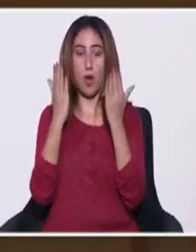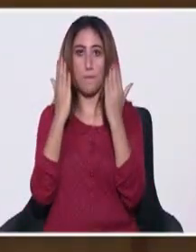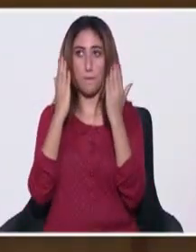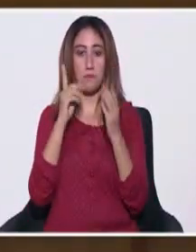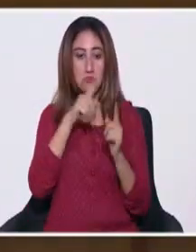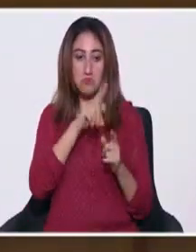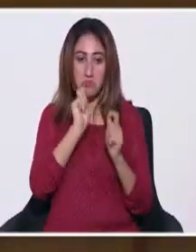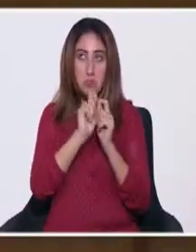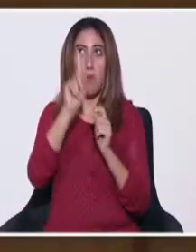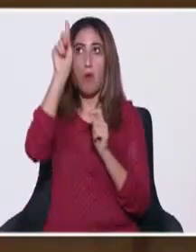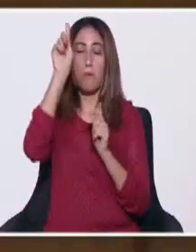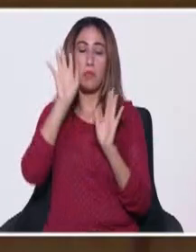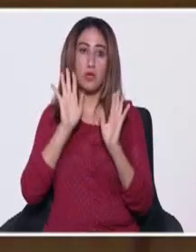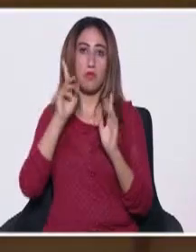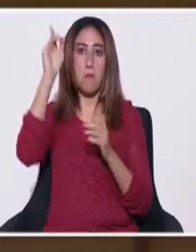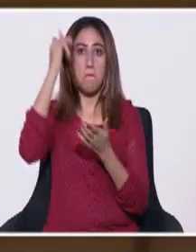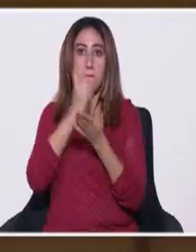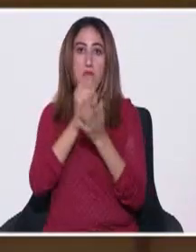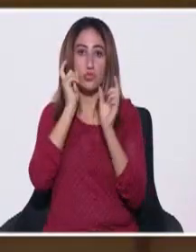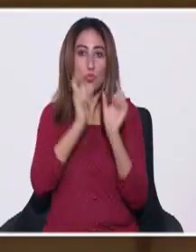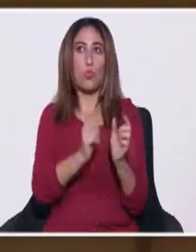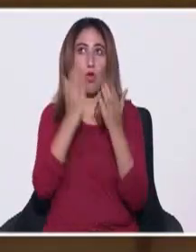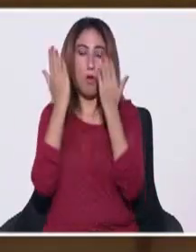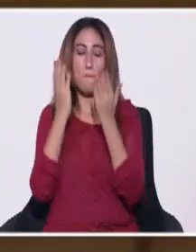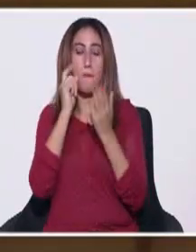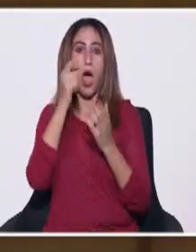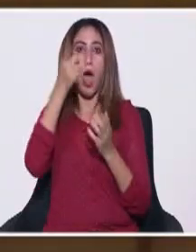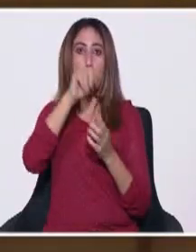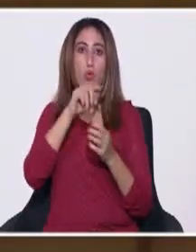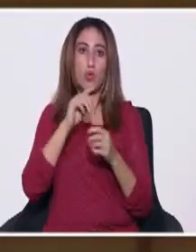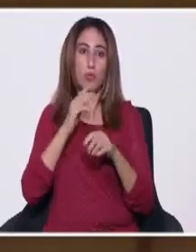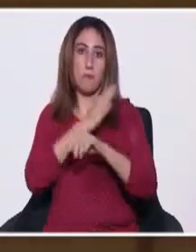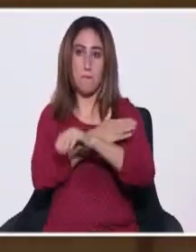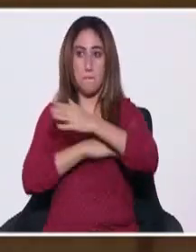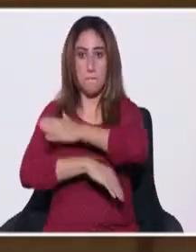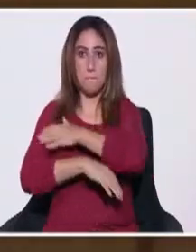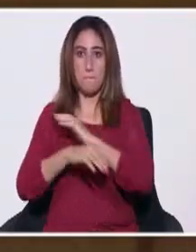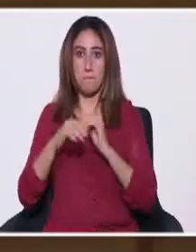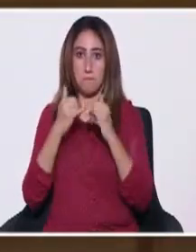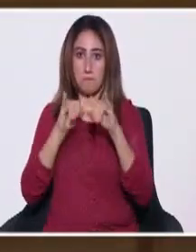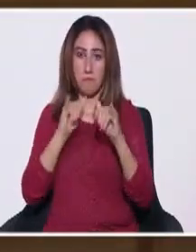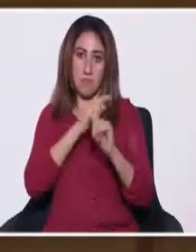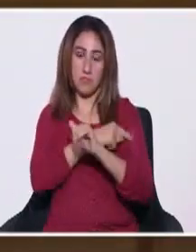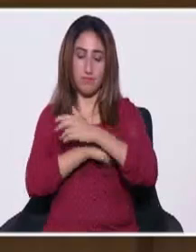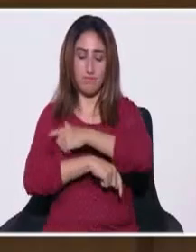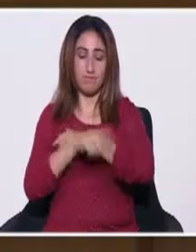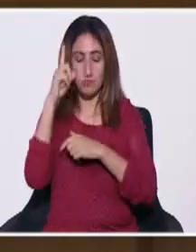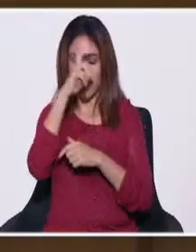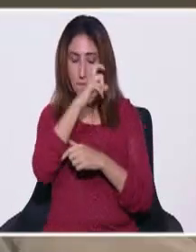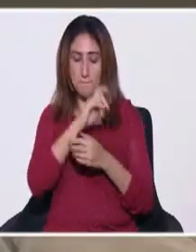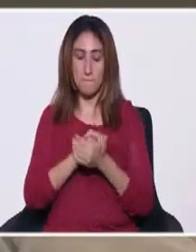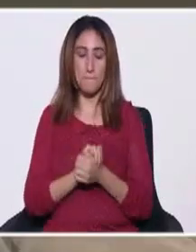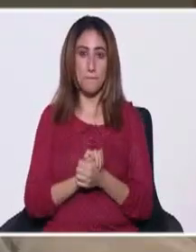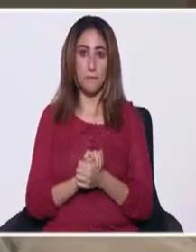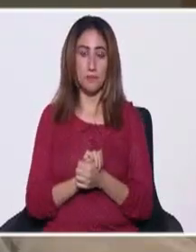خلقته وانت اللي كفيل بيه بعد ما جيت للدنيا ومصاب بضمور في دراعك. شايف ازاي ثمرت الدعاء ده دلوقتي؟